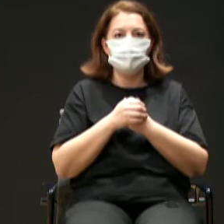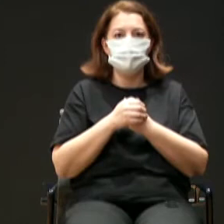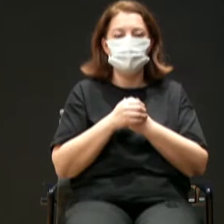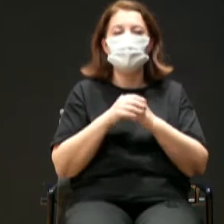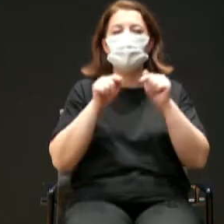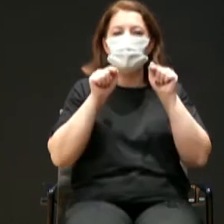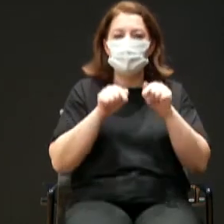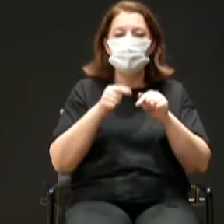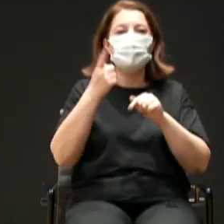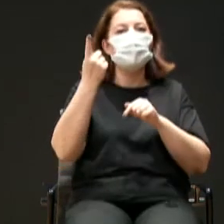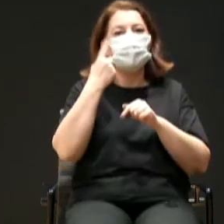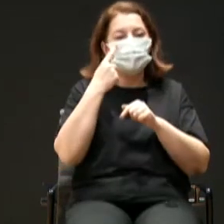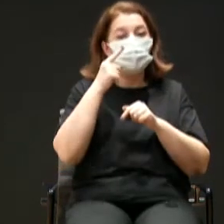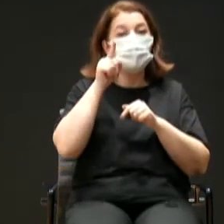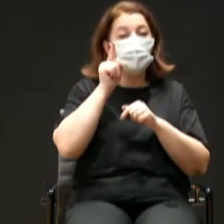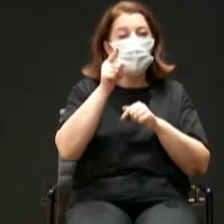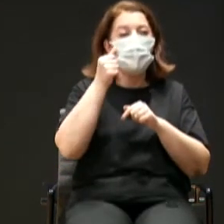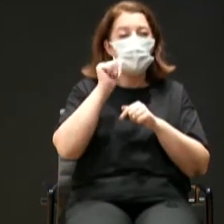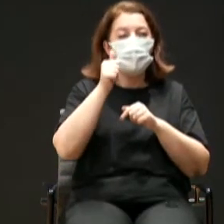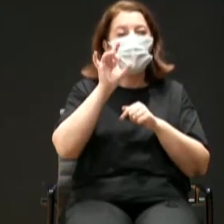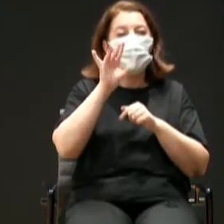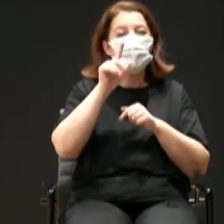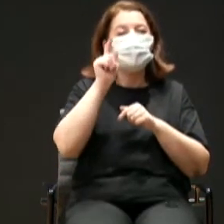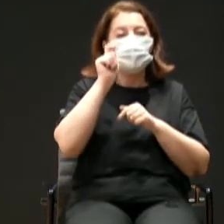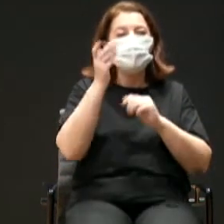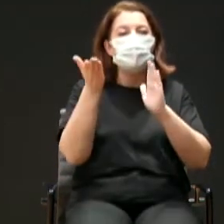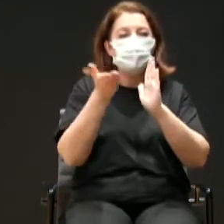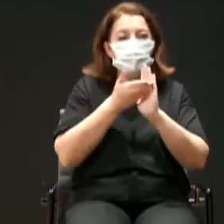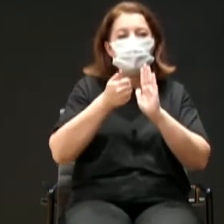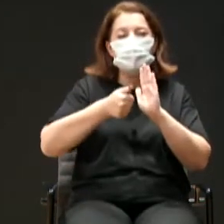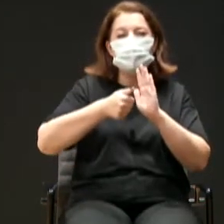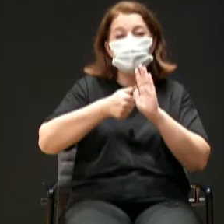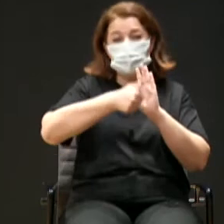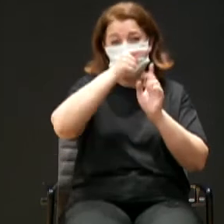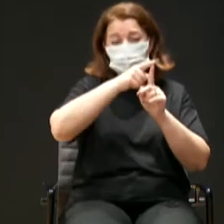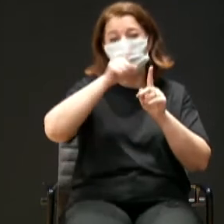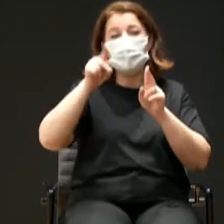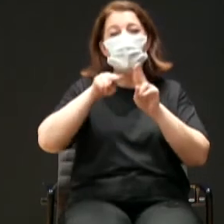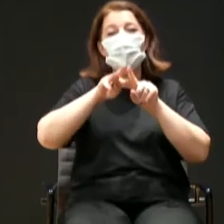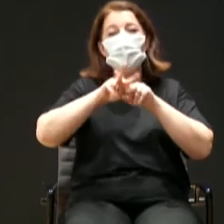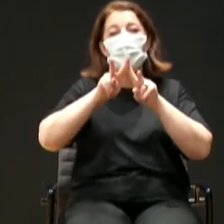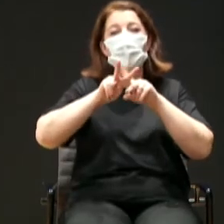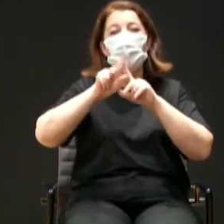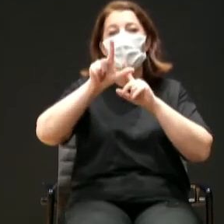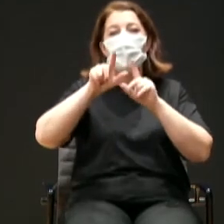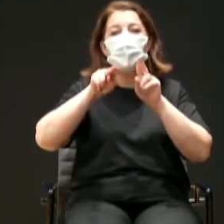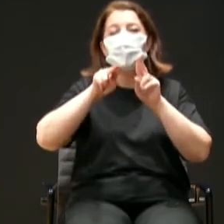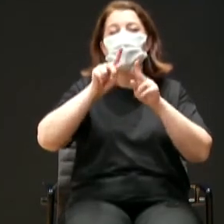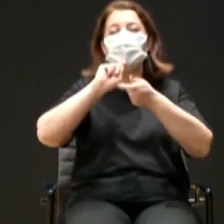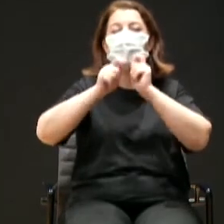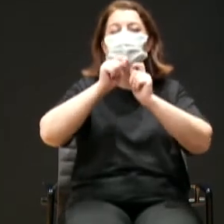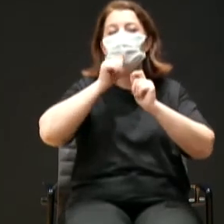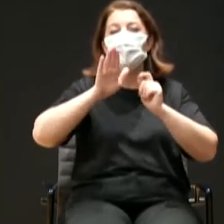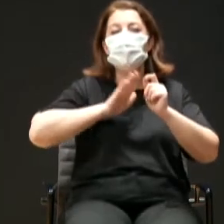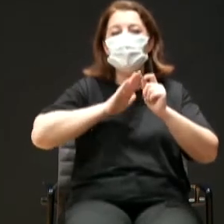Bu devletin o günkü başbakanı Kemal Kılıçdaroğlu İstanbul'dayken kendisi neredeydi?